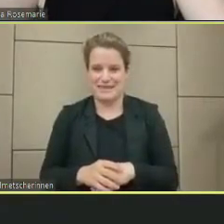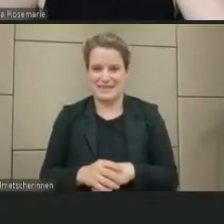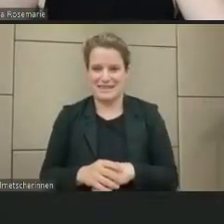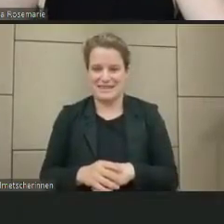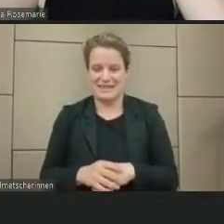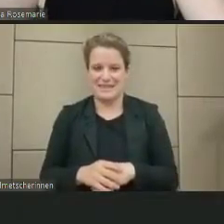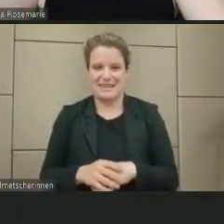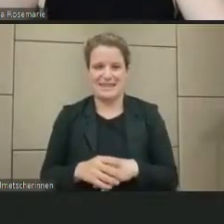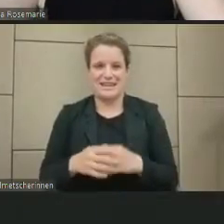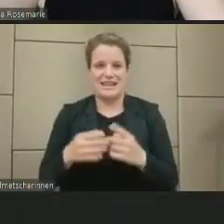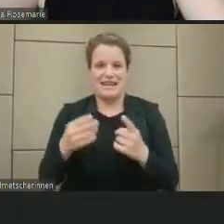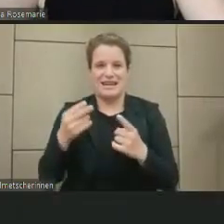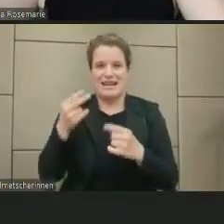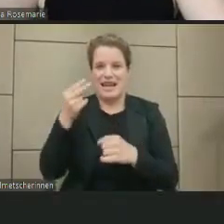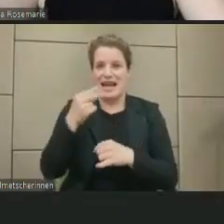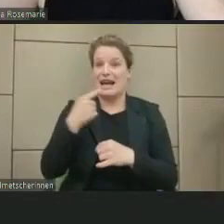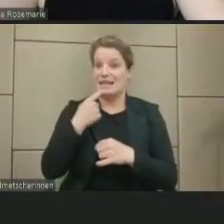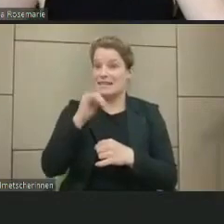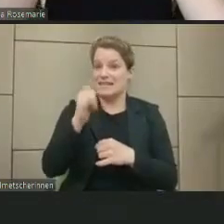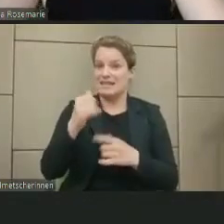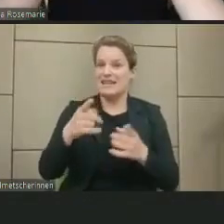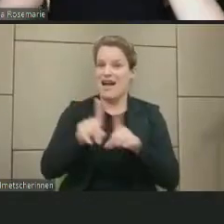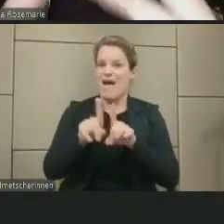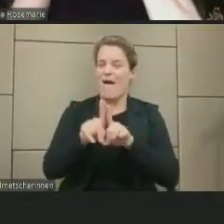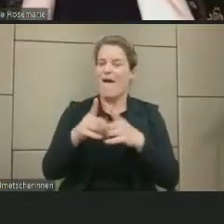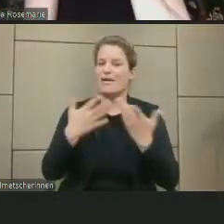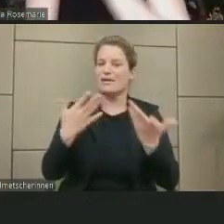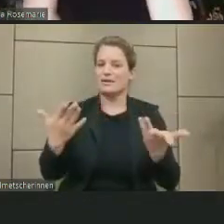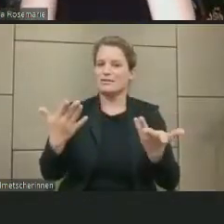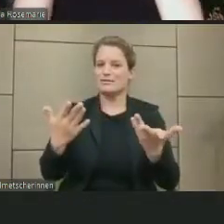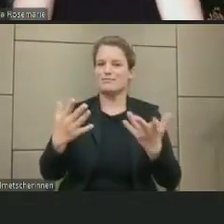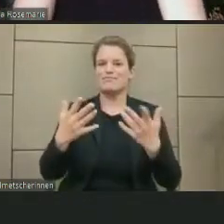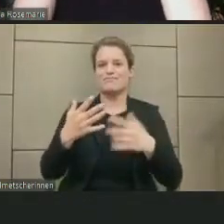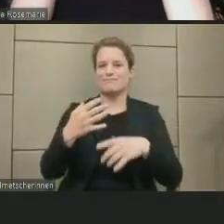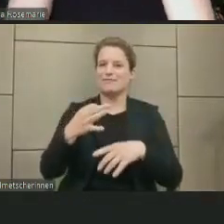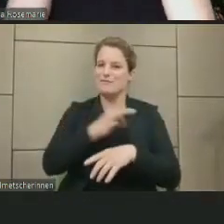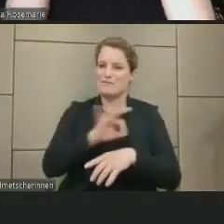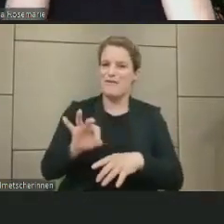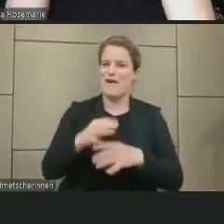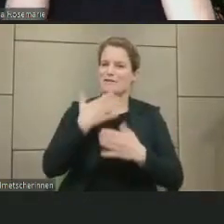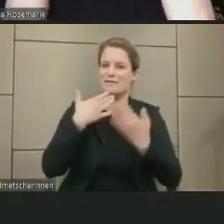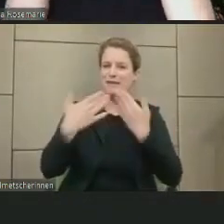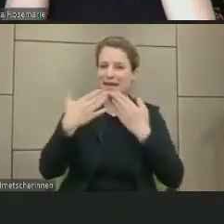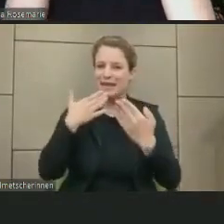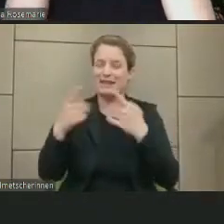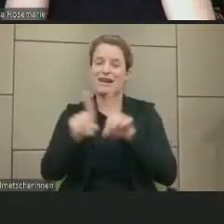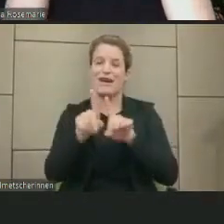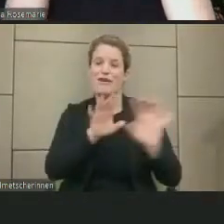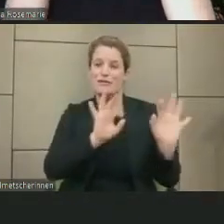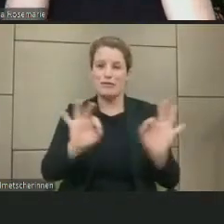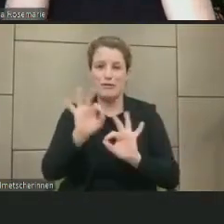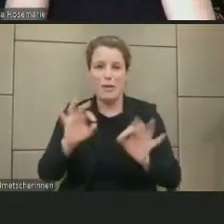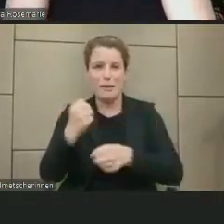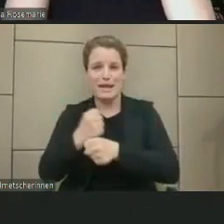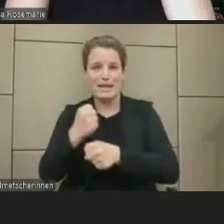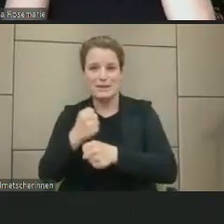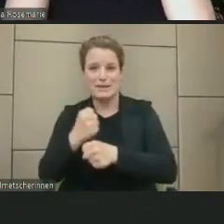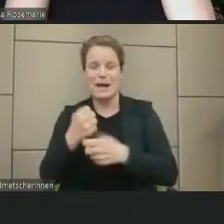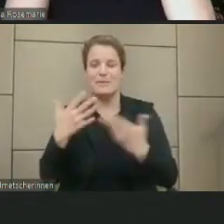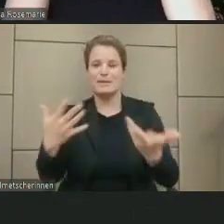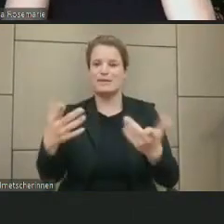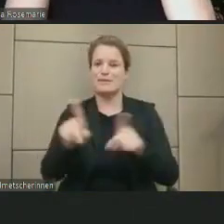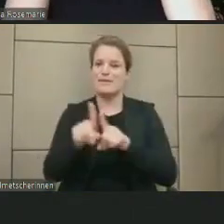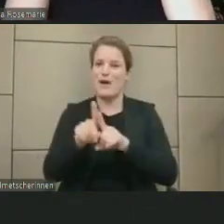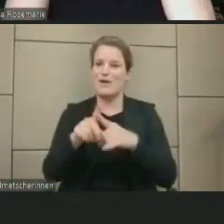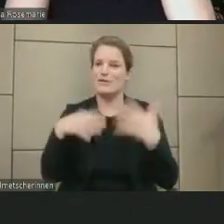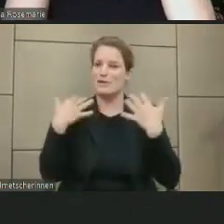Ich darf mich auch im Namen von allen bedanken und für eure Vorbereitungsarbeiten und dass ihr so ein toller